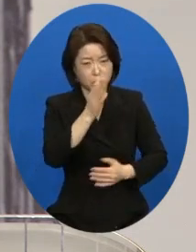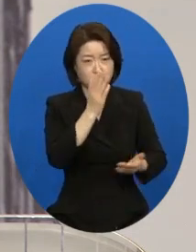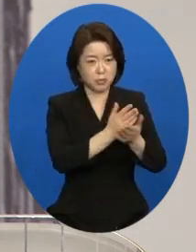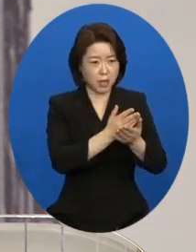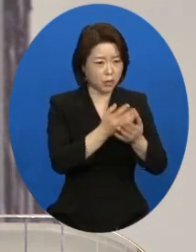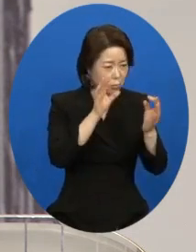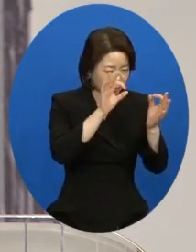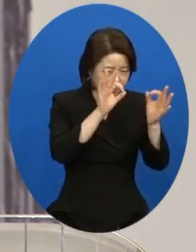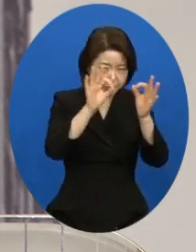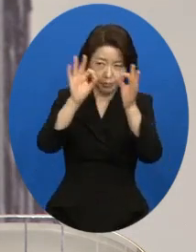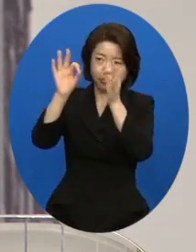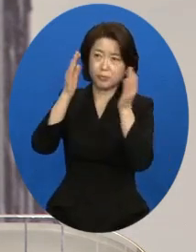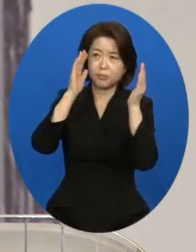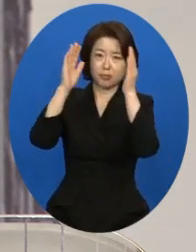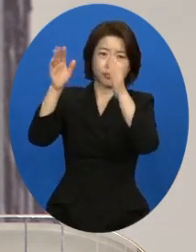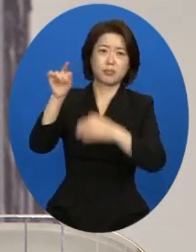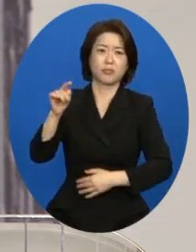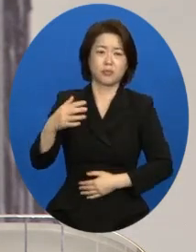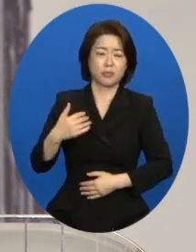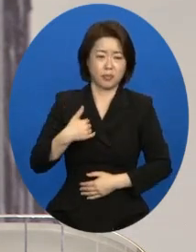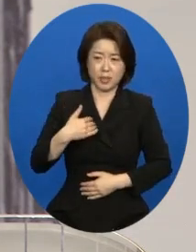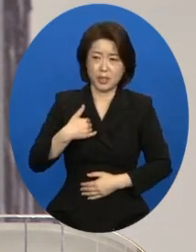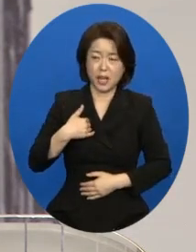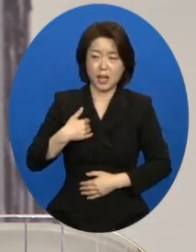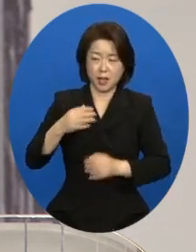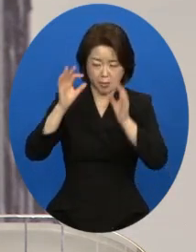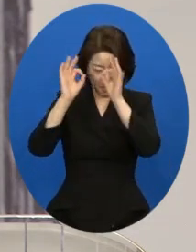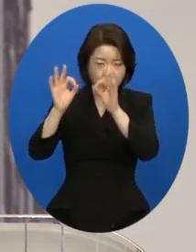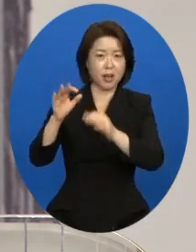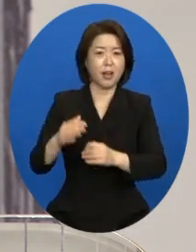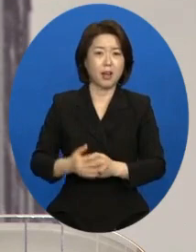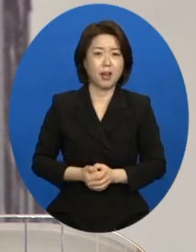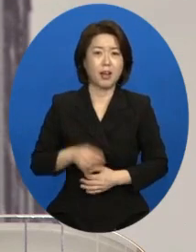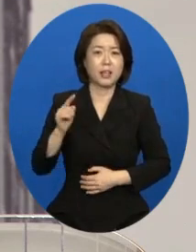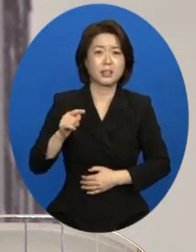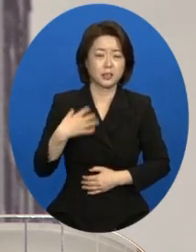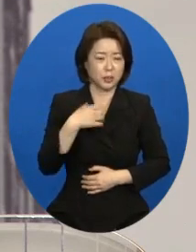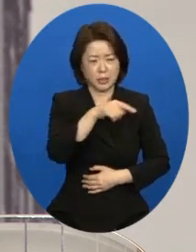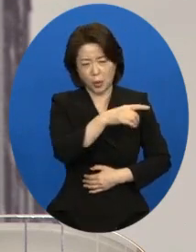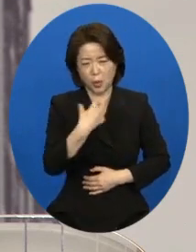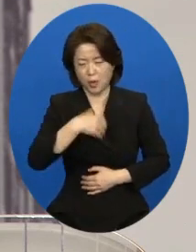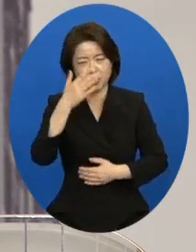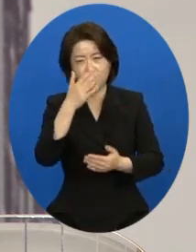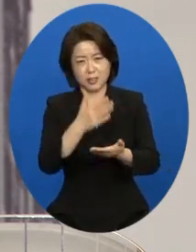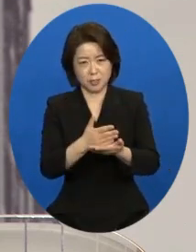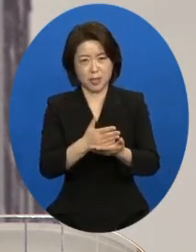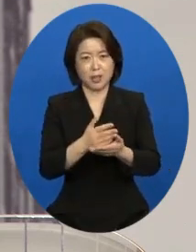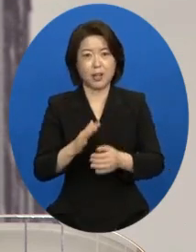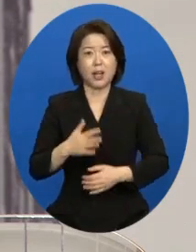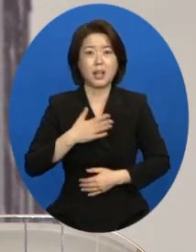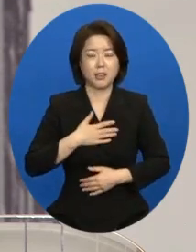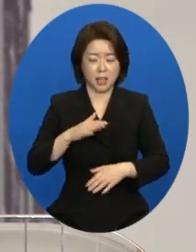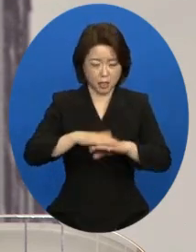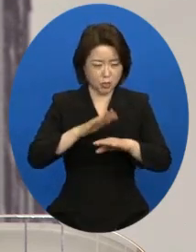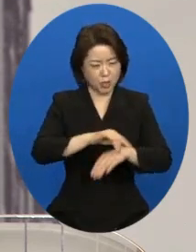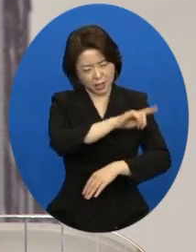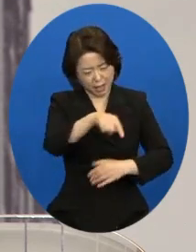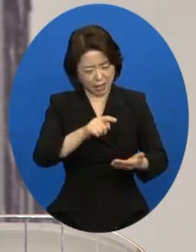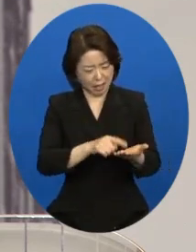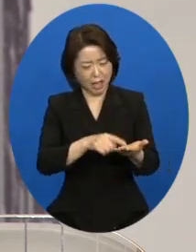봐라. 나에게 너의 시선을 고정해라. 그거 염려하지 마. 내 손 안에 다